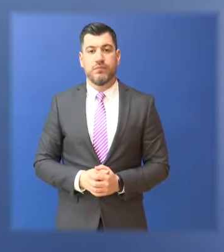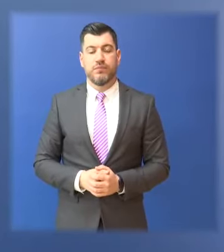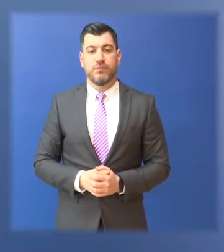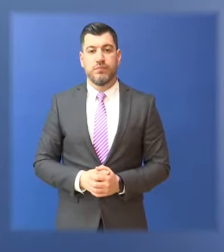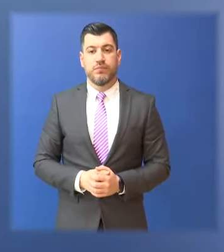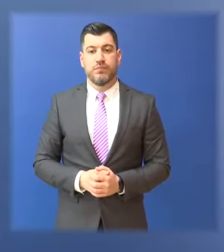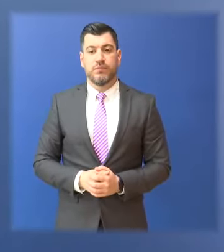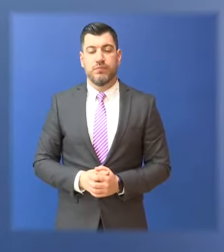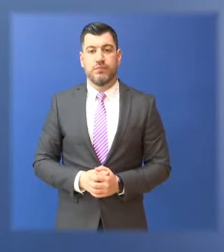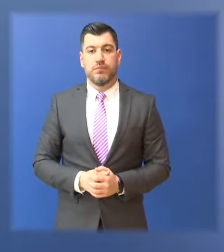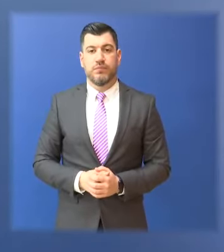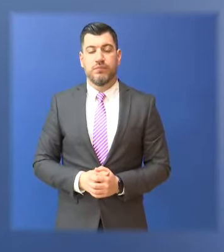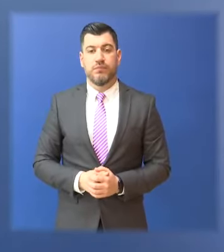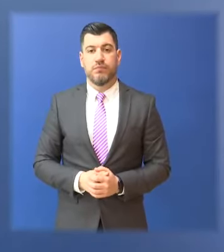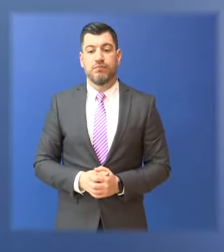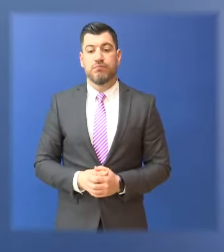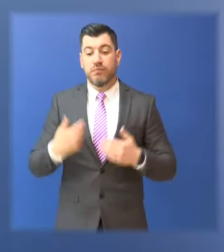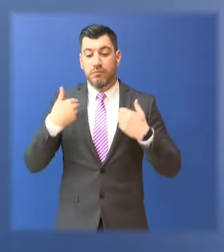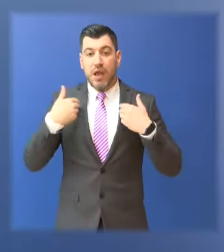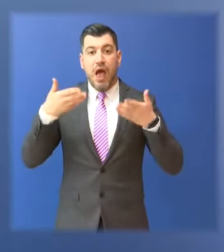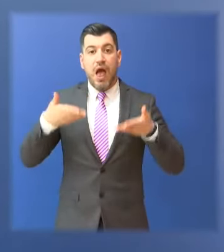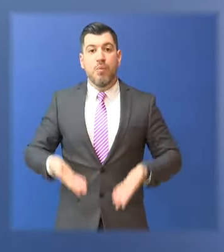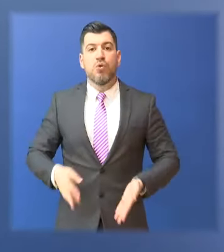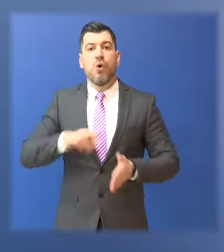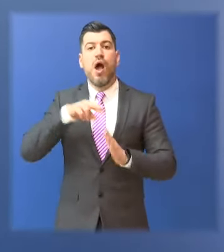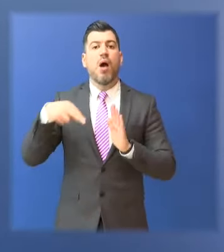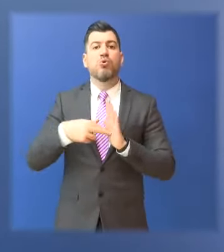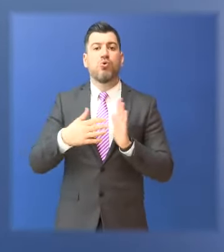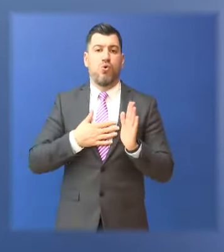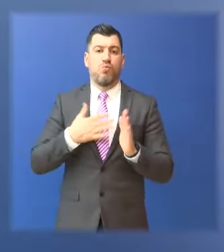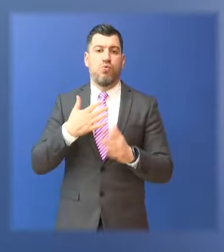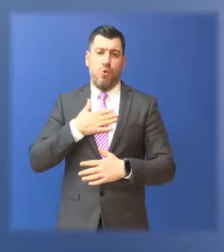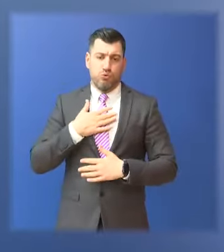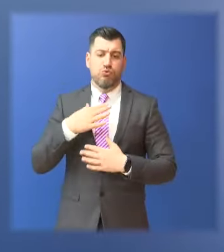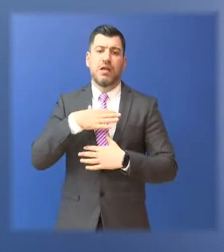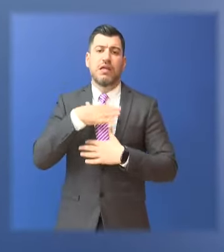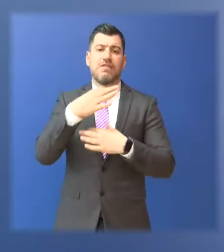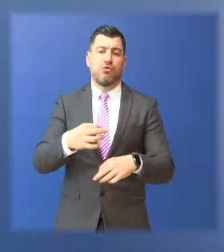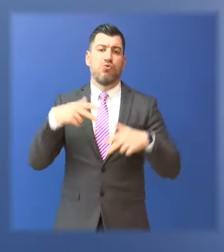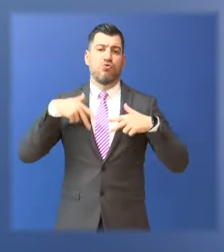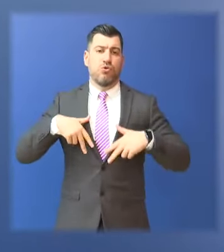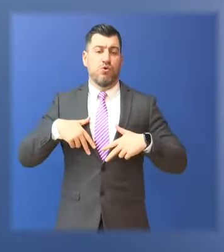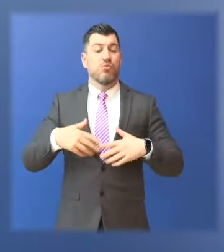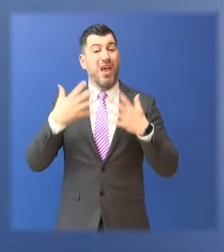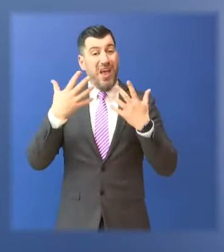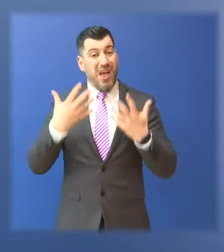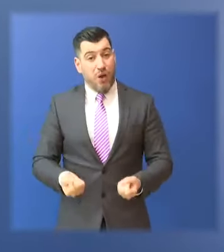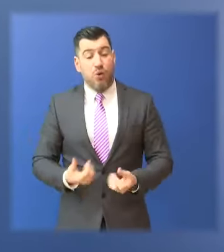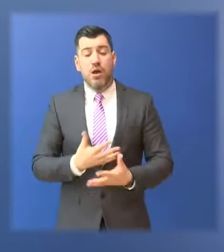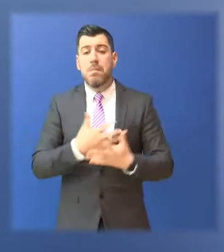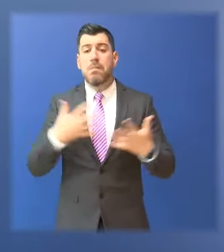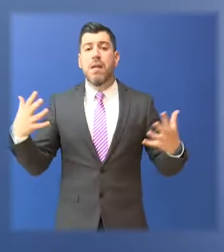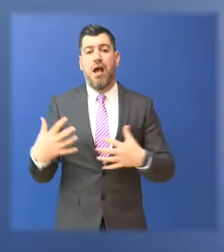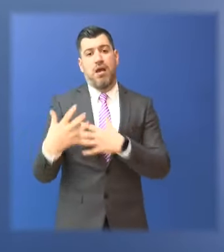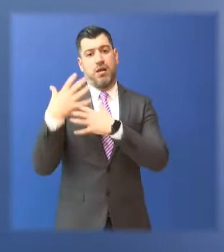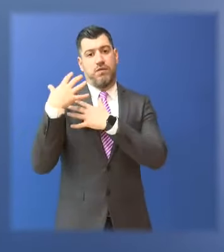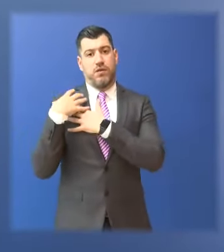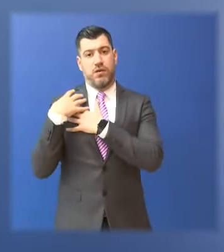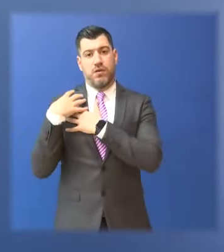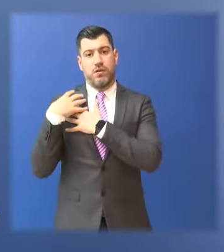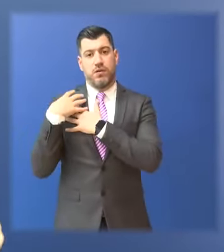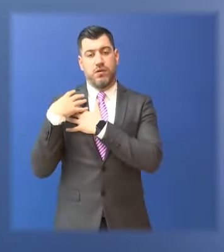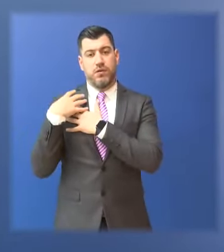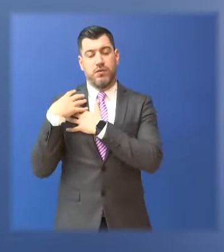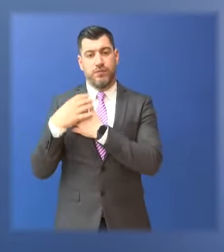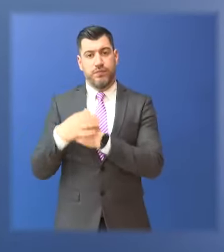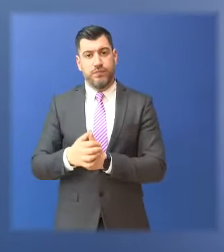εκάστοτε κυβερνητικός εκπρόσωπος, εν προκειμένου εγώ αυτήν την χρονική περίοδο, τόσο μεγάλη ευθύνη την οποία μου έχει